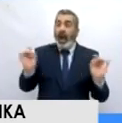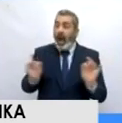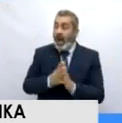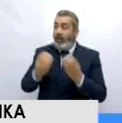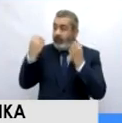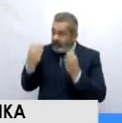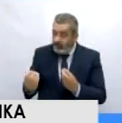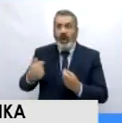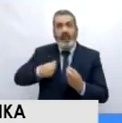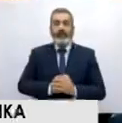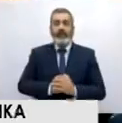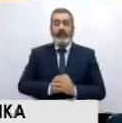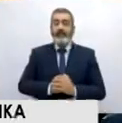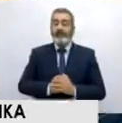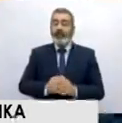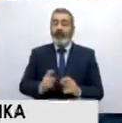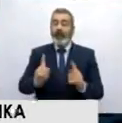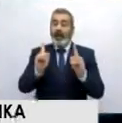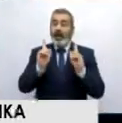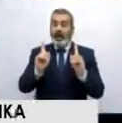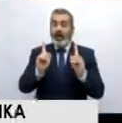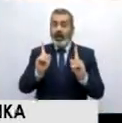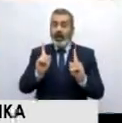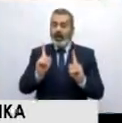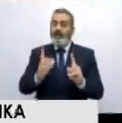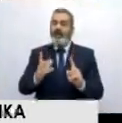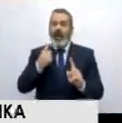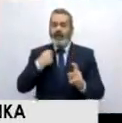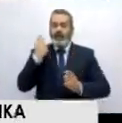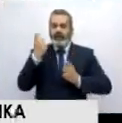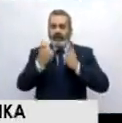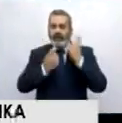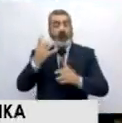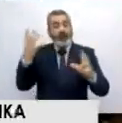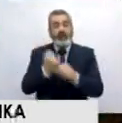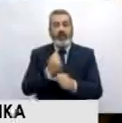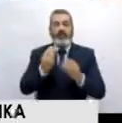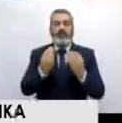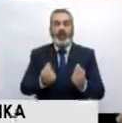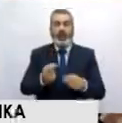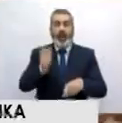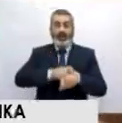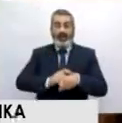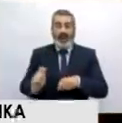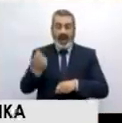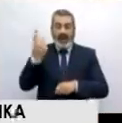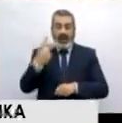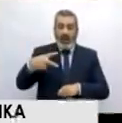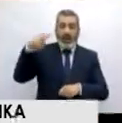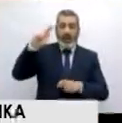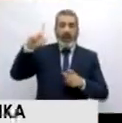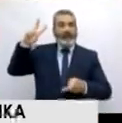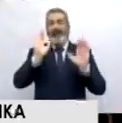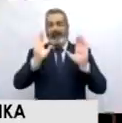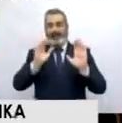σε οποιαδήποτε κίνηση καλής θέλησης. Αξίζει να σημειωθεί πως ο Κυριάκος Μητσοτάκης επισήμανε ότι εδώ στη Θράκη γεφυρώνονται οι διαστάσεις τόσο της